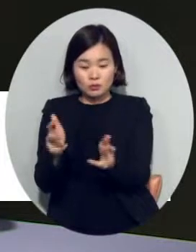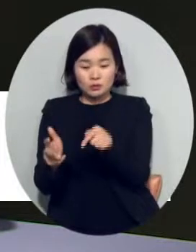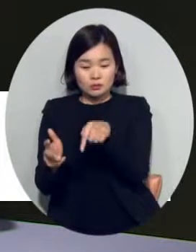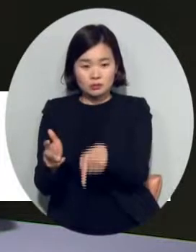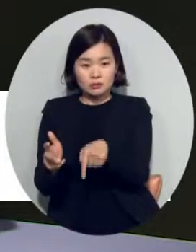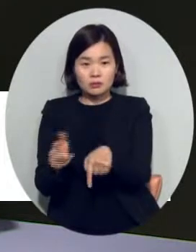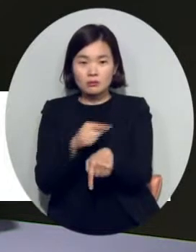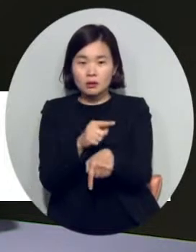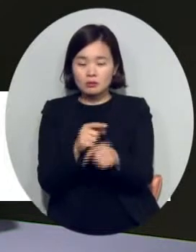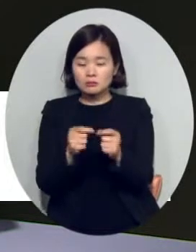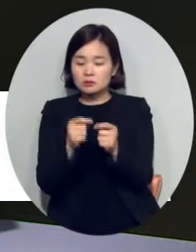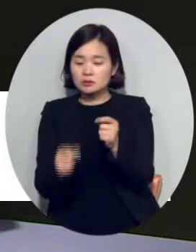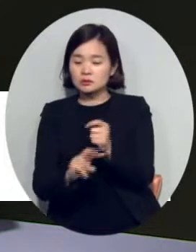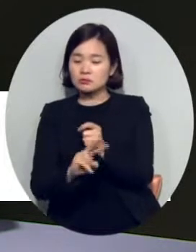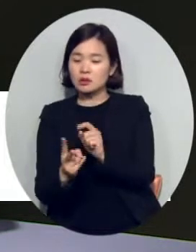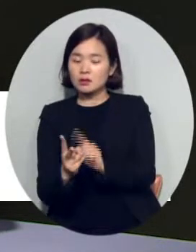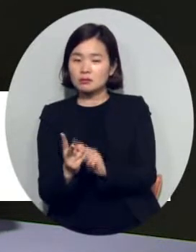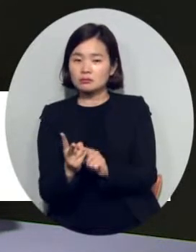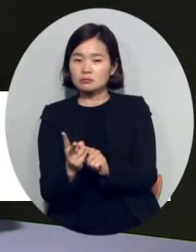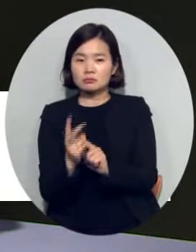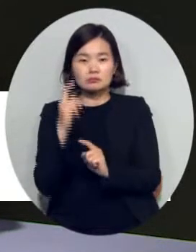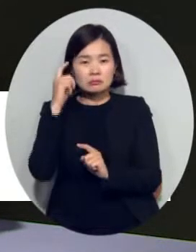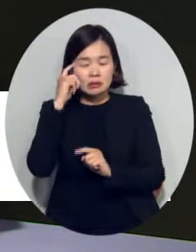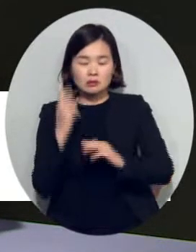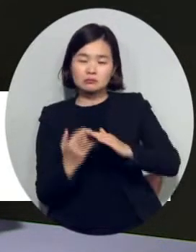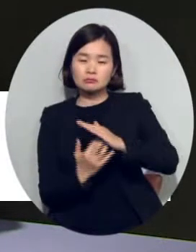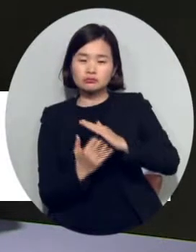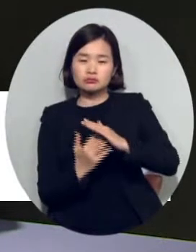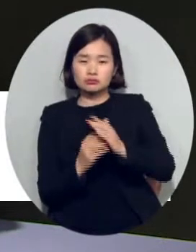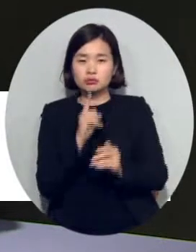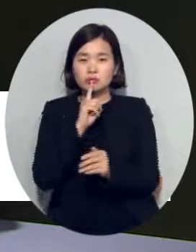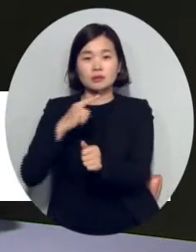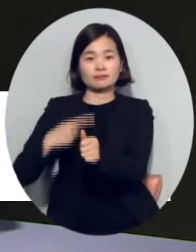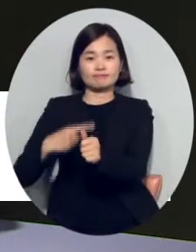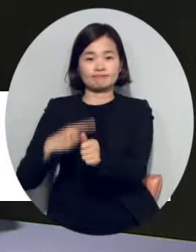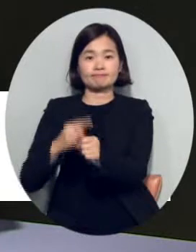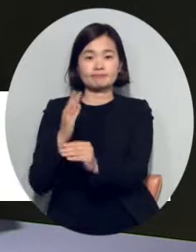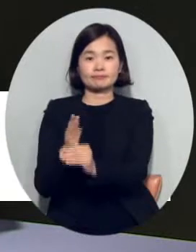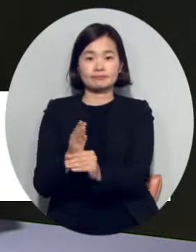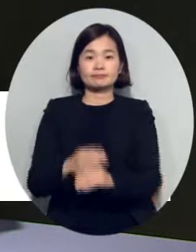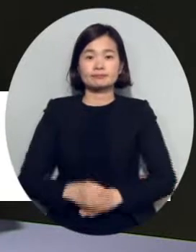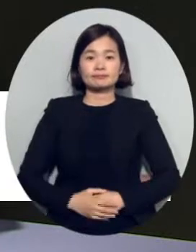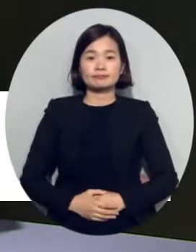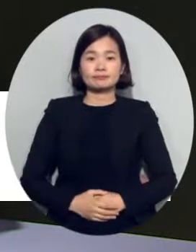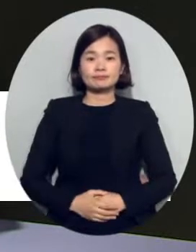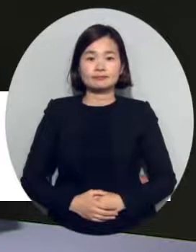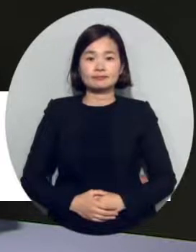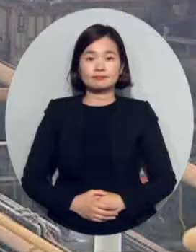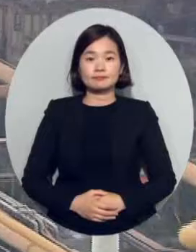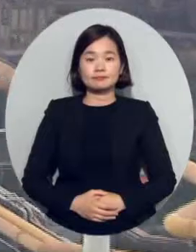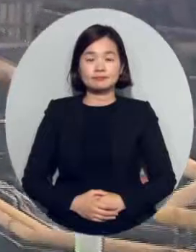피하기 위한 이번 지네 꼼수 라는 비판도 나왔습니다 이어서 박성아 기자입니다